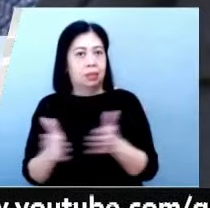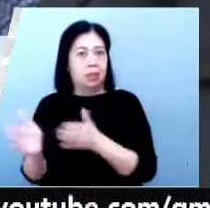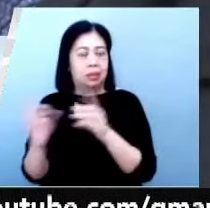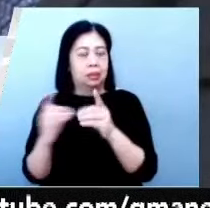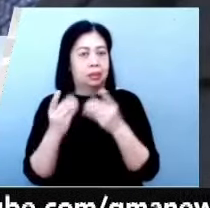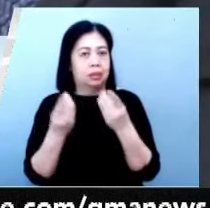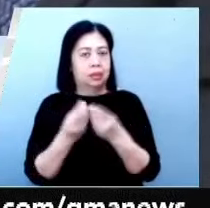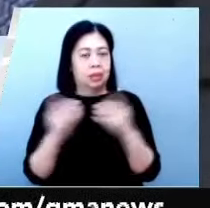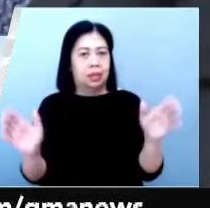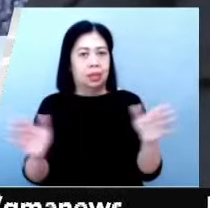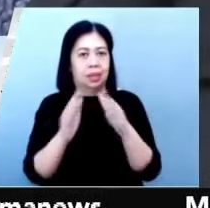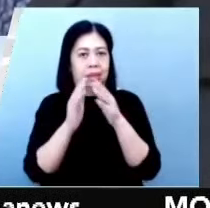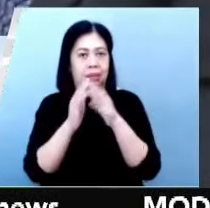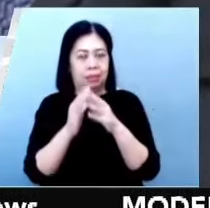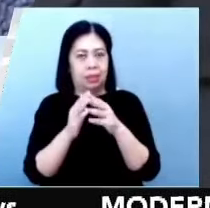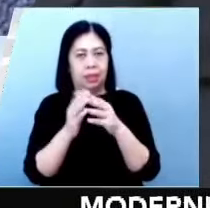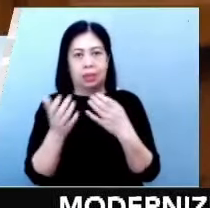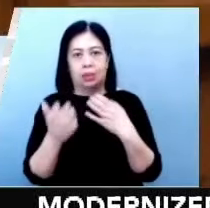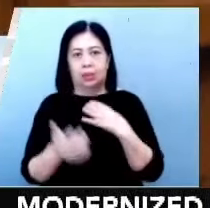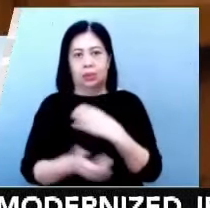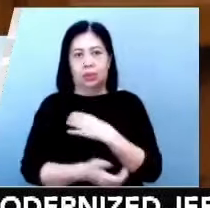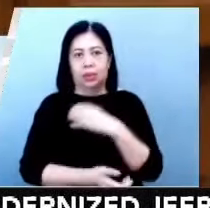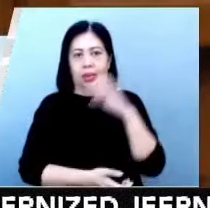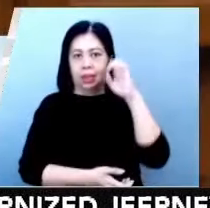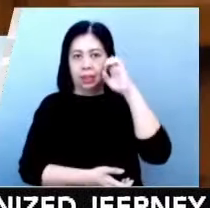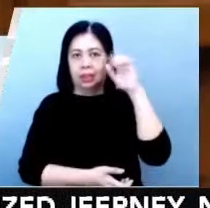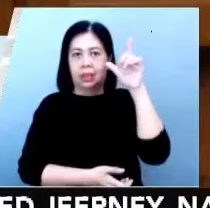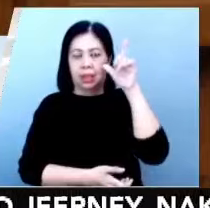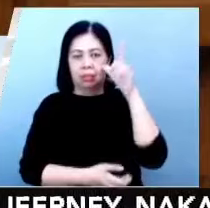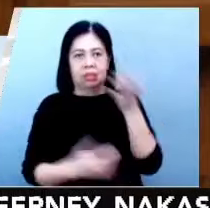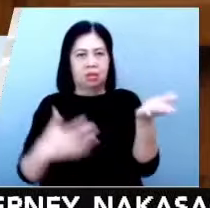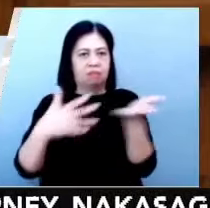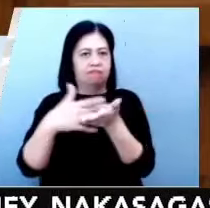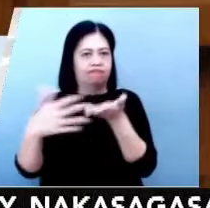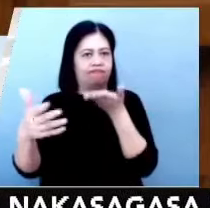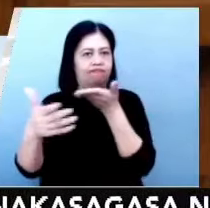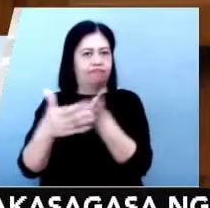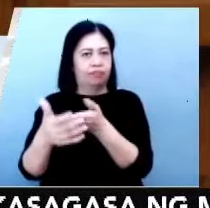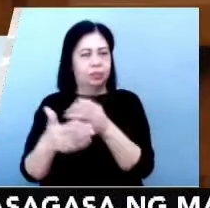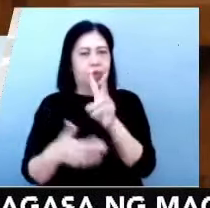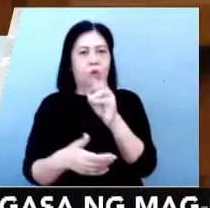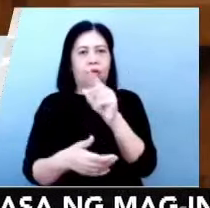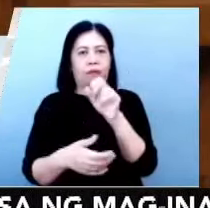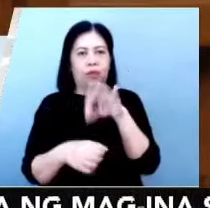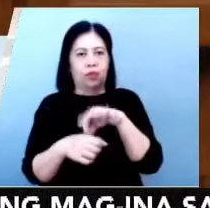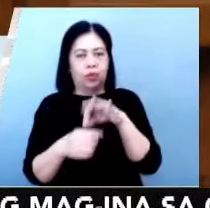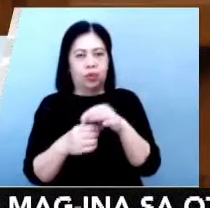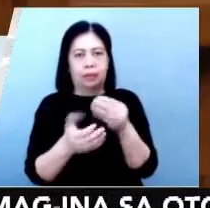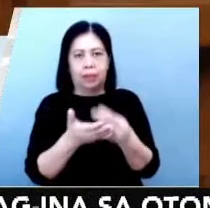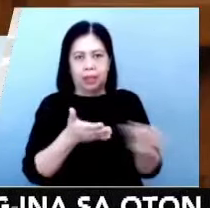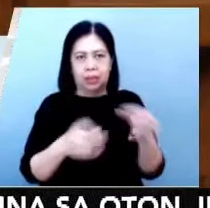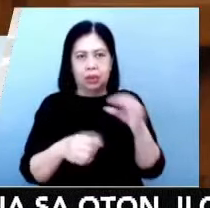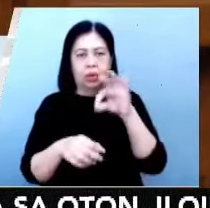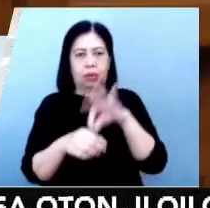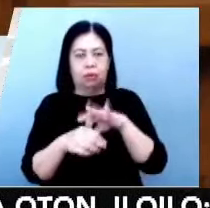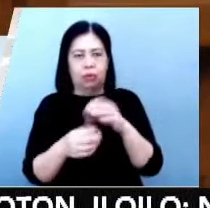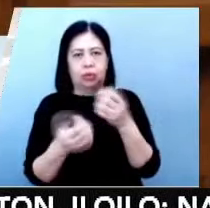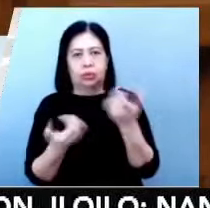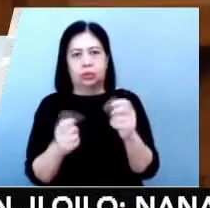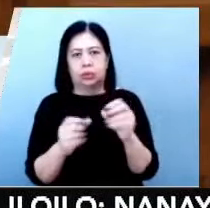1st District Representative Ed Selagman na sampahan ng reklamong vote buying at vote selling ang mga bumili